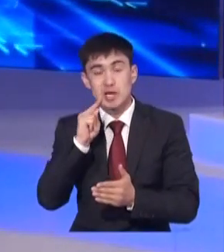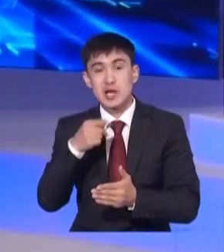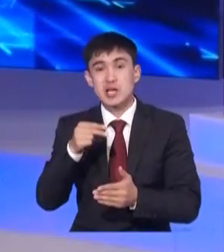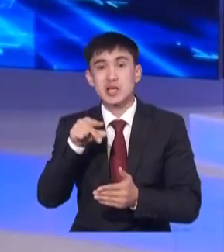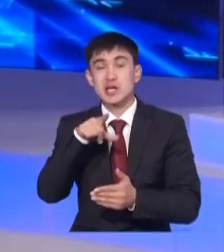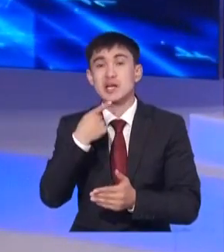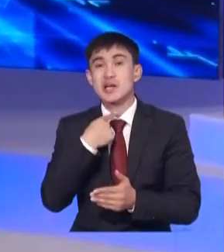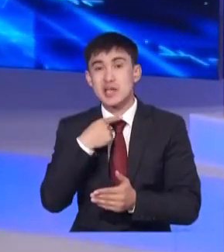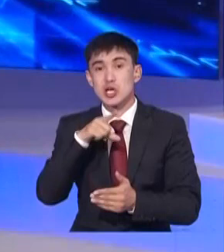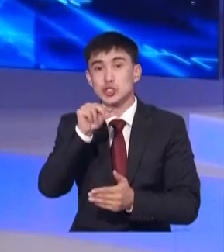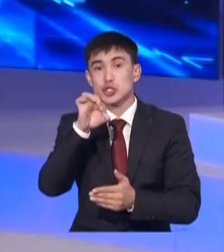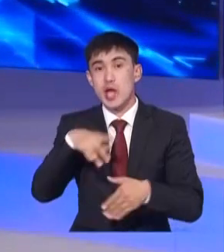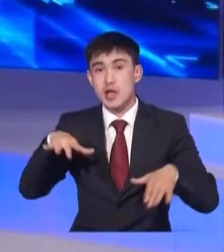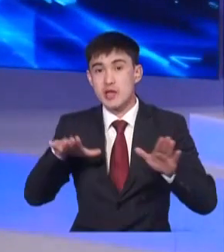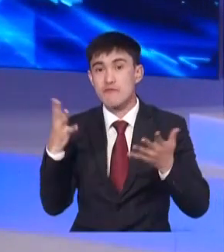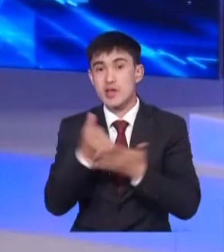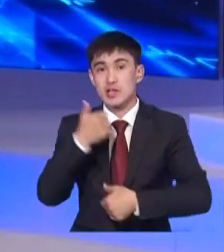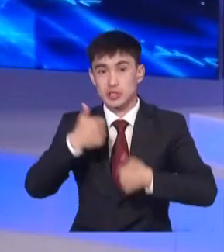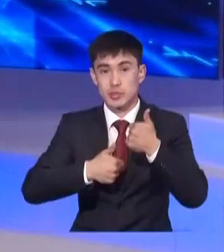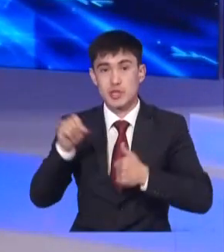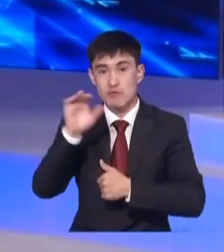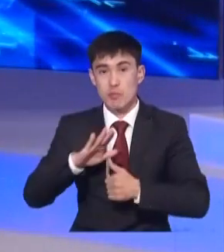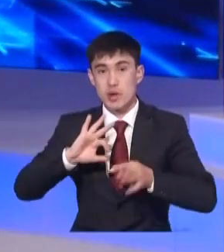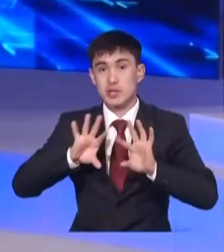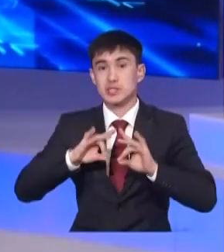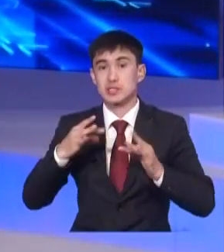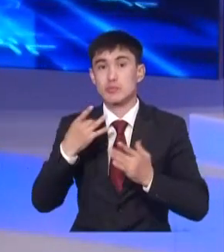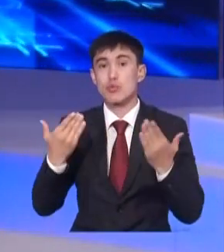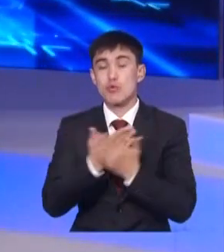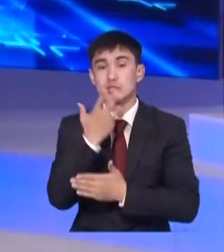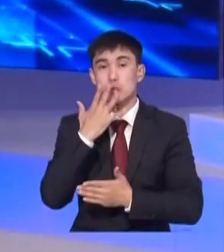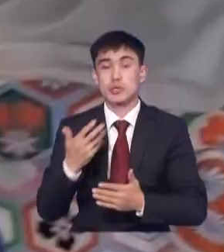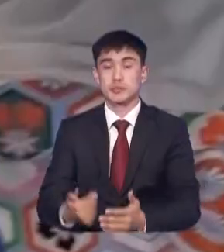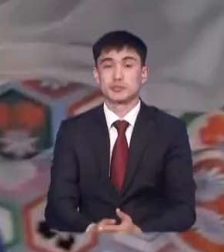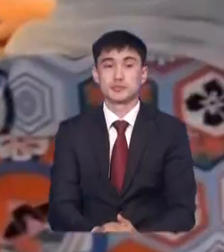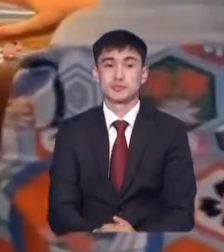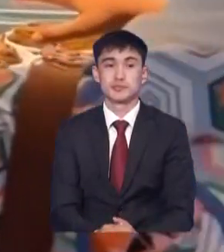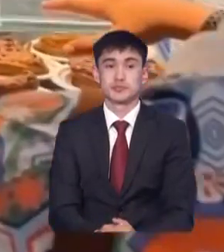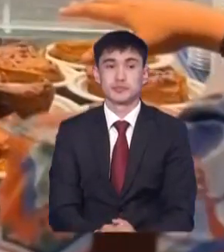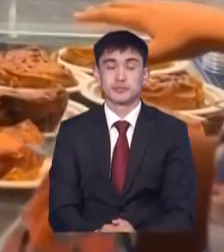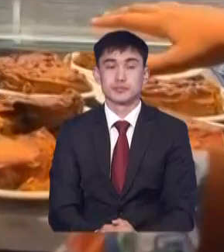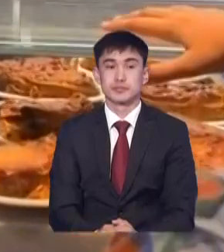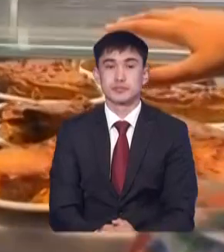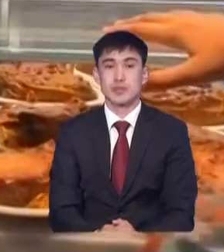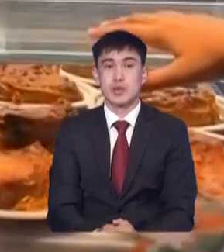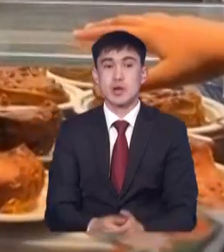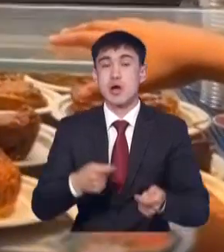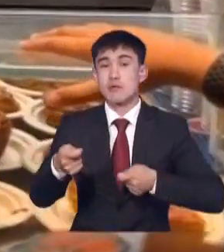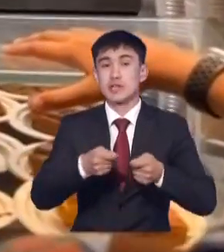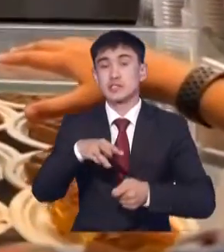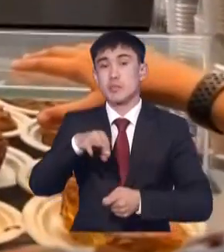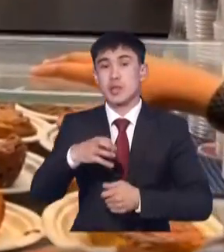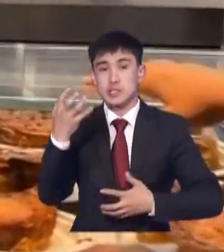и выиграл чемпионат Европы. Подробнее в сегодняшнем выпуске зарубежных новостей. В Власти Милана